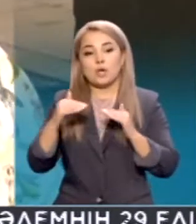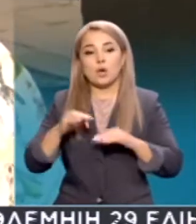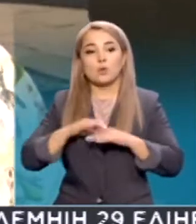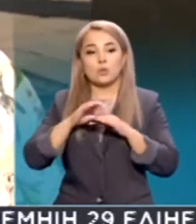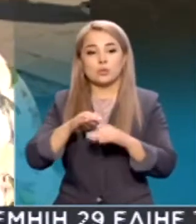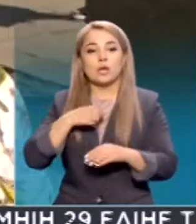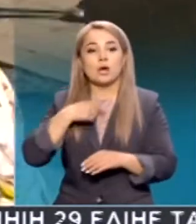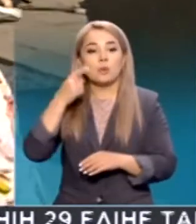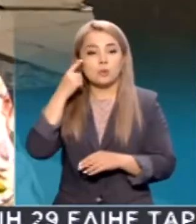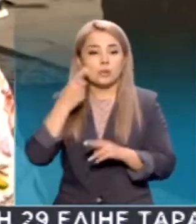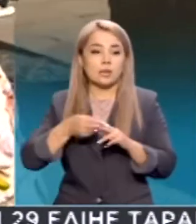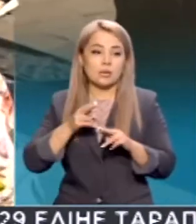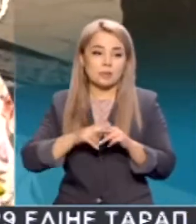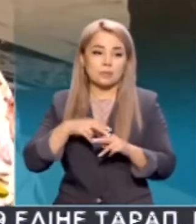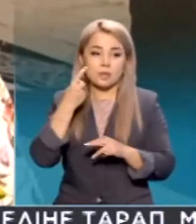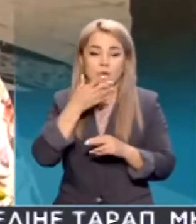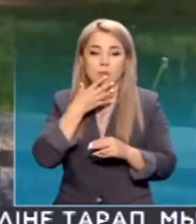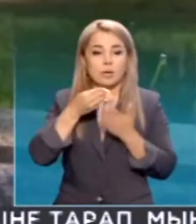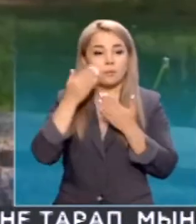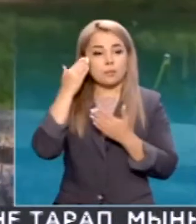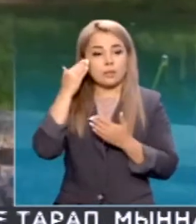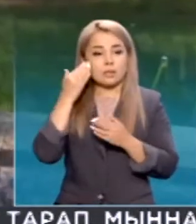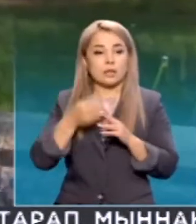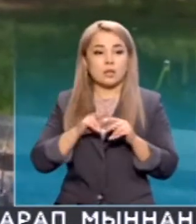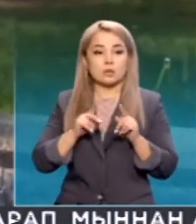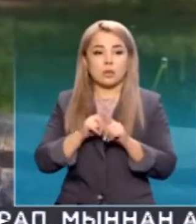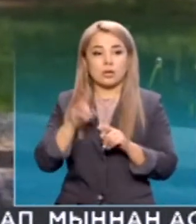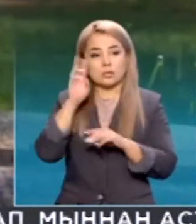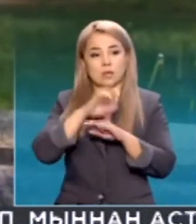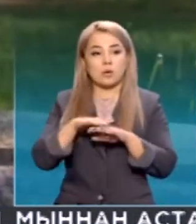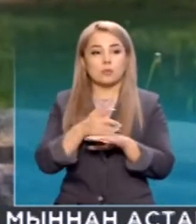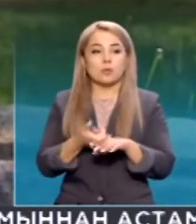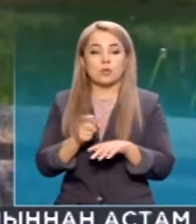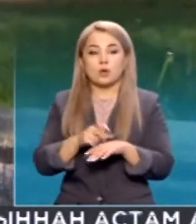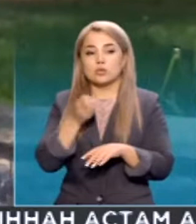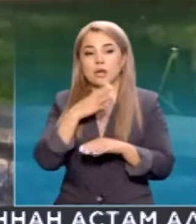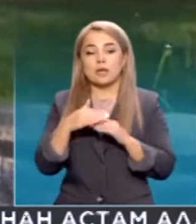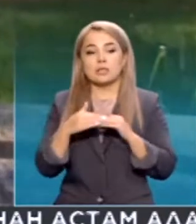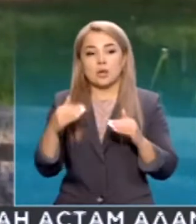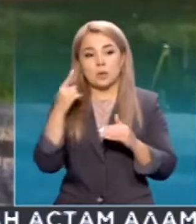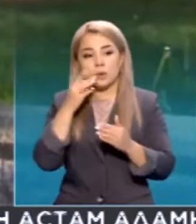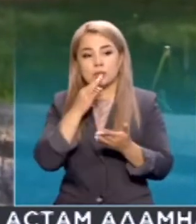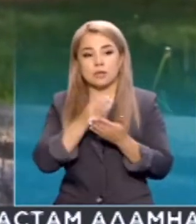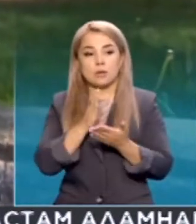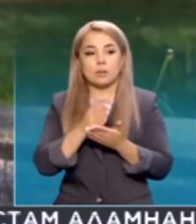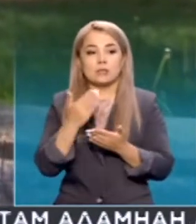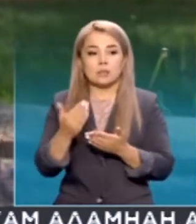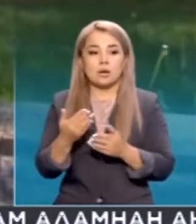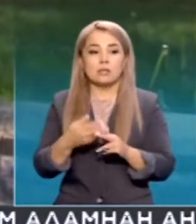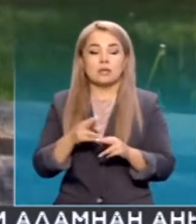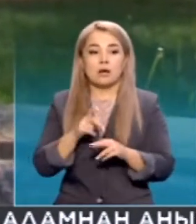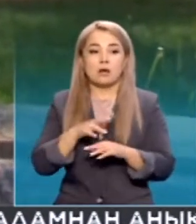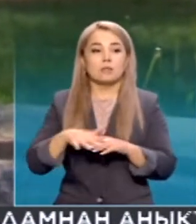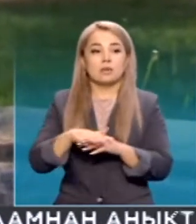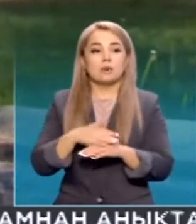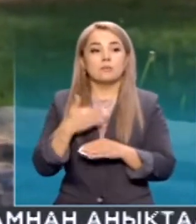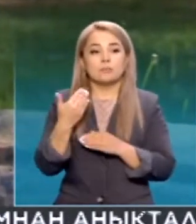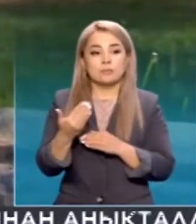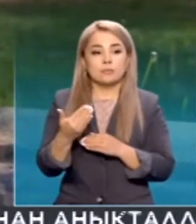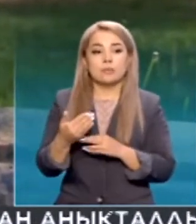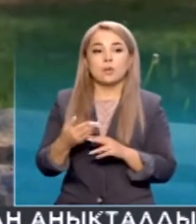енді өзім жеке пікірім. Еліміз үшін өте жақсы деңгейде өтті деп ойлаймын. Бүкіл